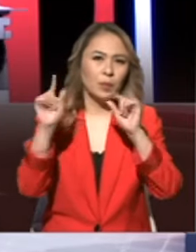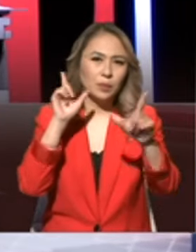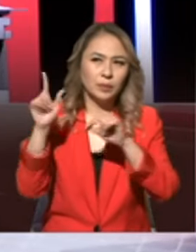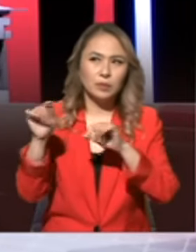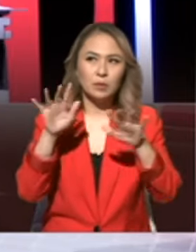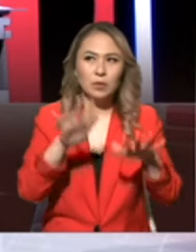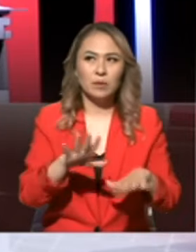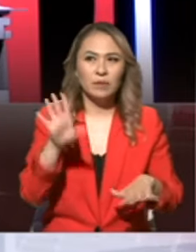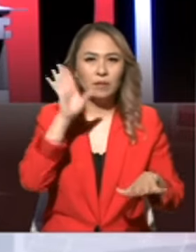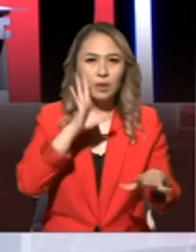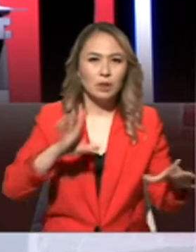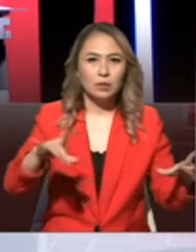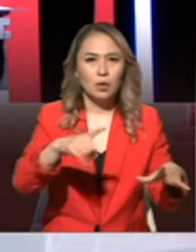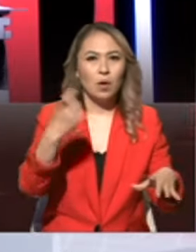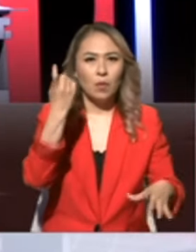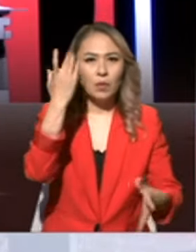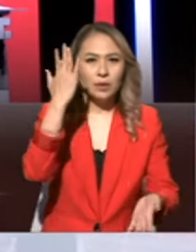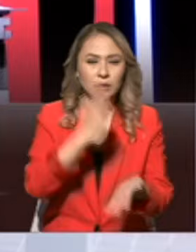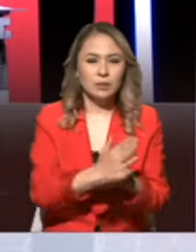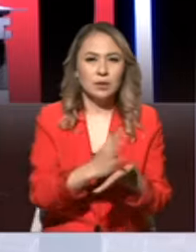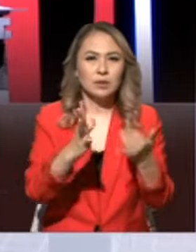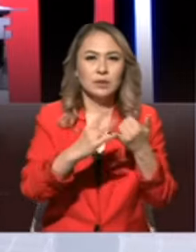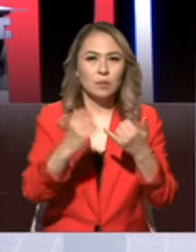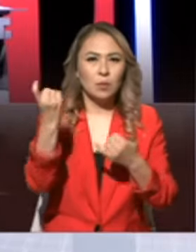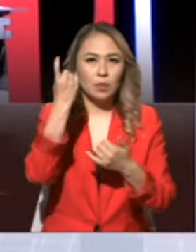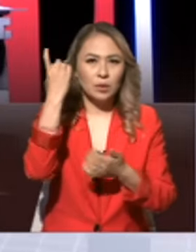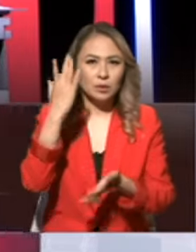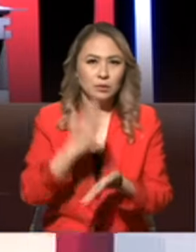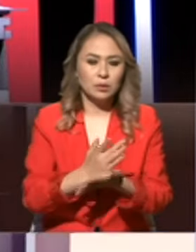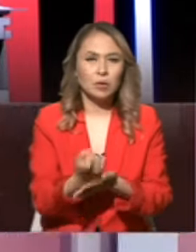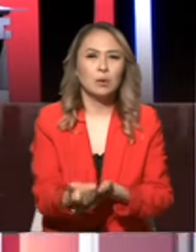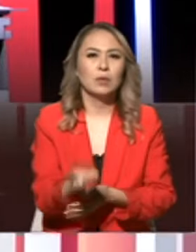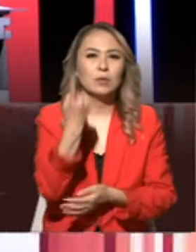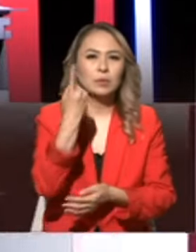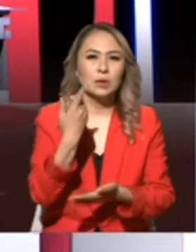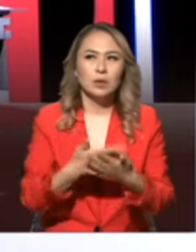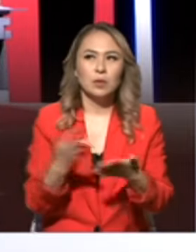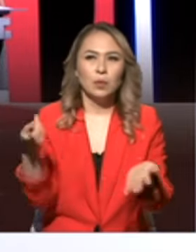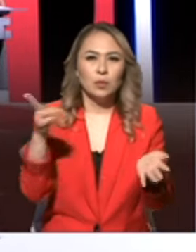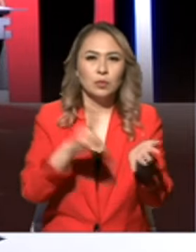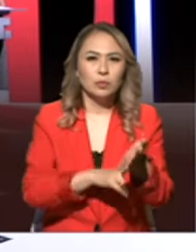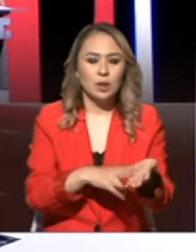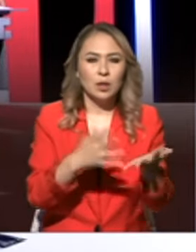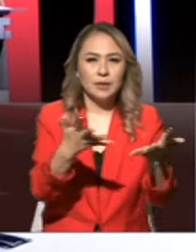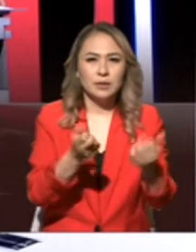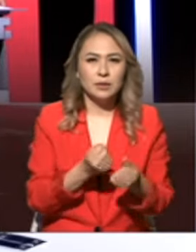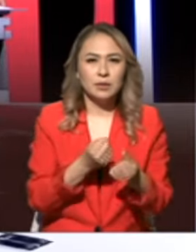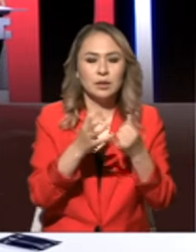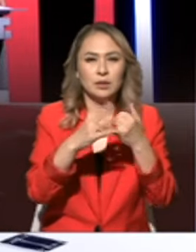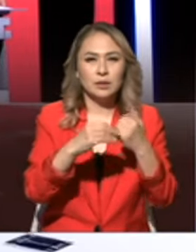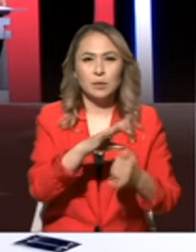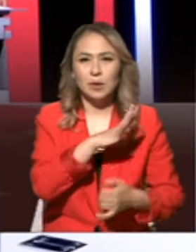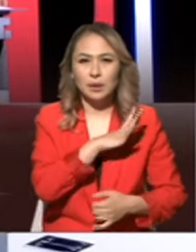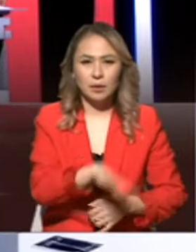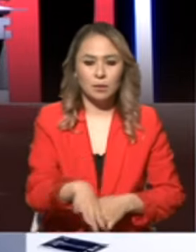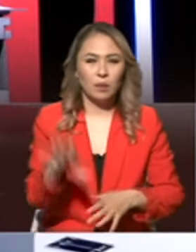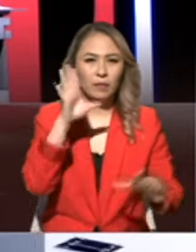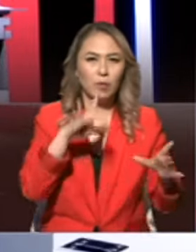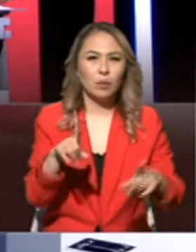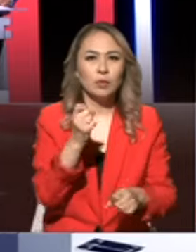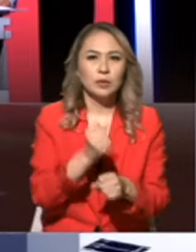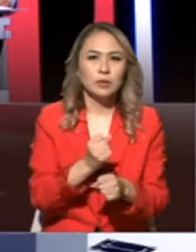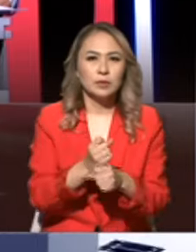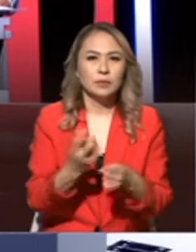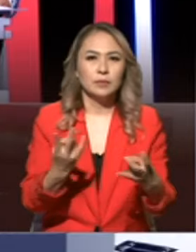анау көлдің иесі бар, жердің иесі бар, бұл қалай? Ол жаңа көшіп барған адам не жер алмаса, не көл алмаса, не істеу